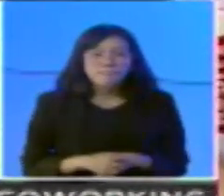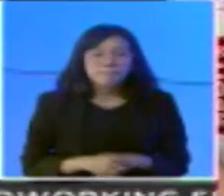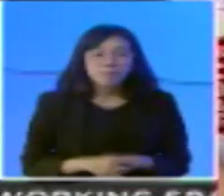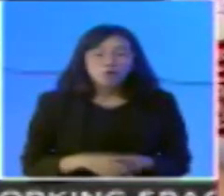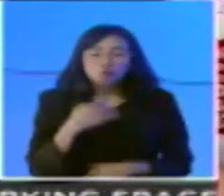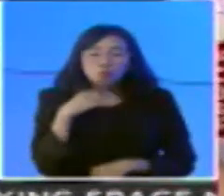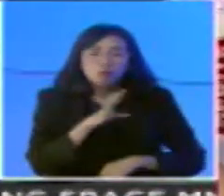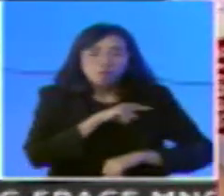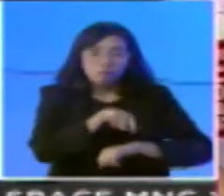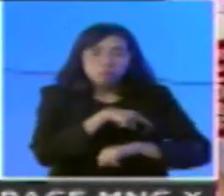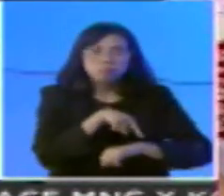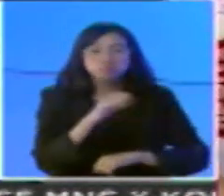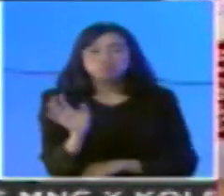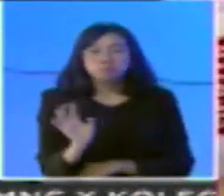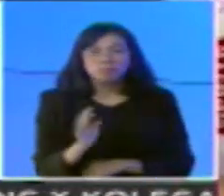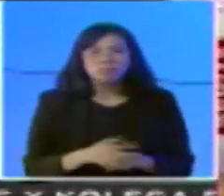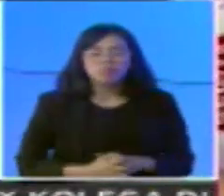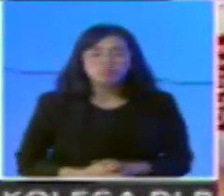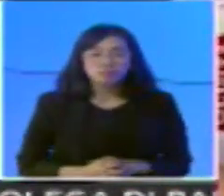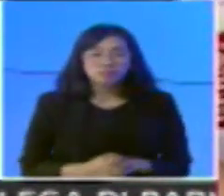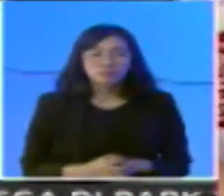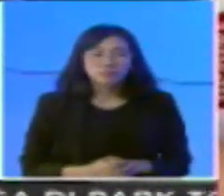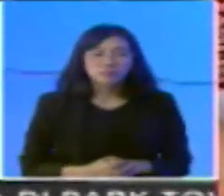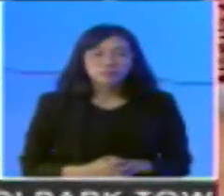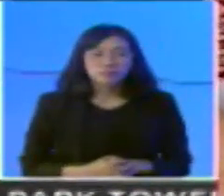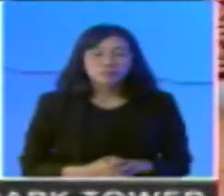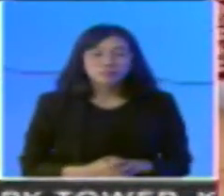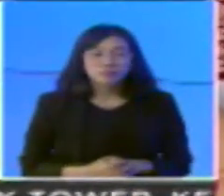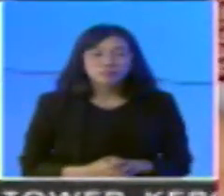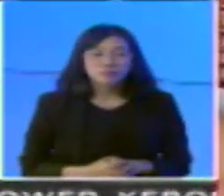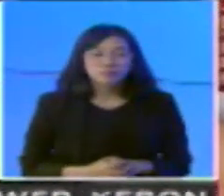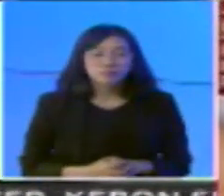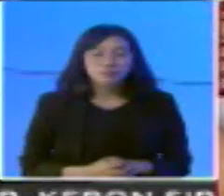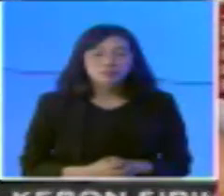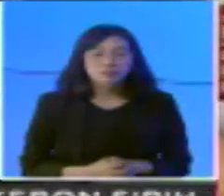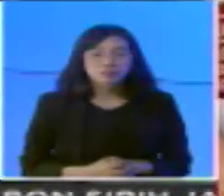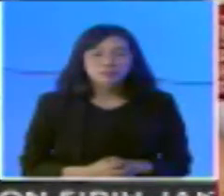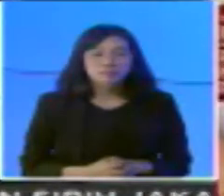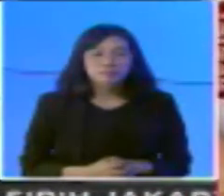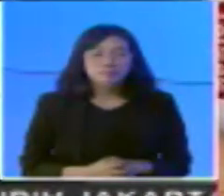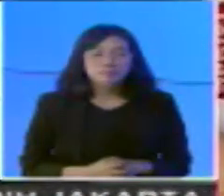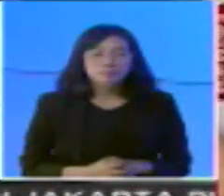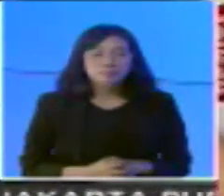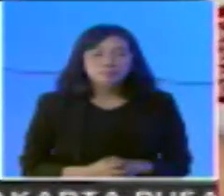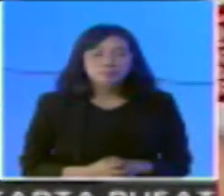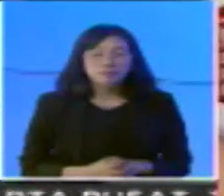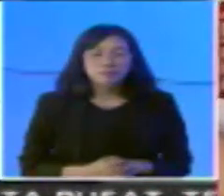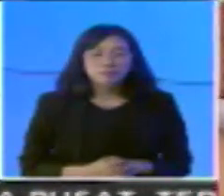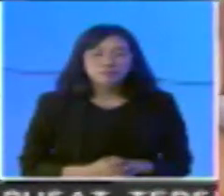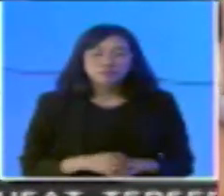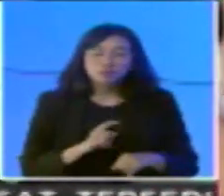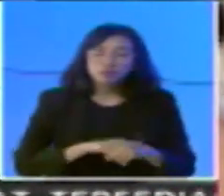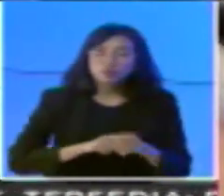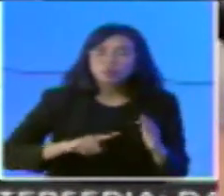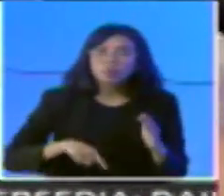lagi, ya, dan tidak akan memakan waktu lama lagi. Terhitung